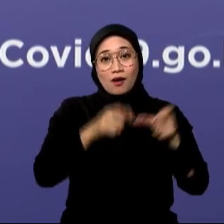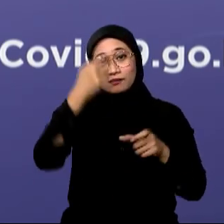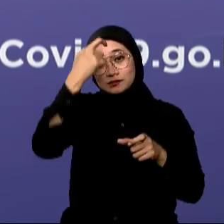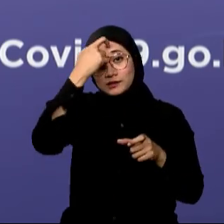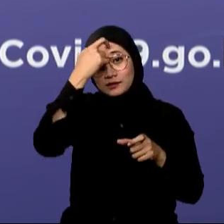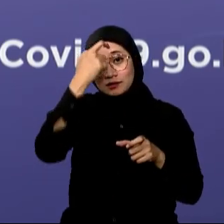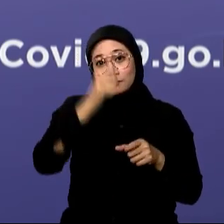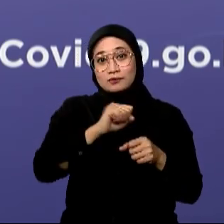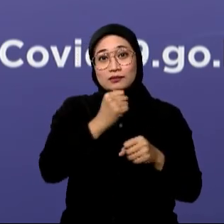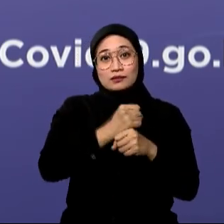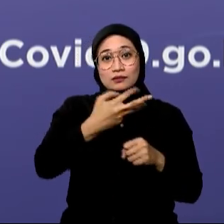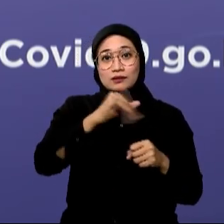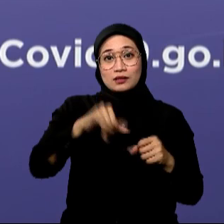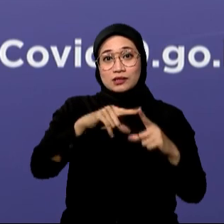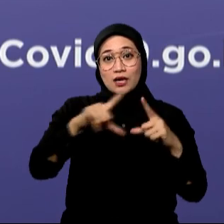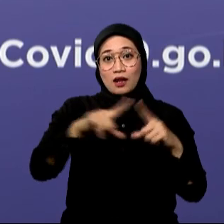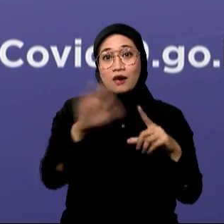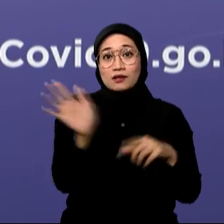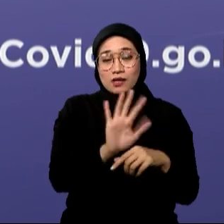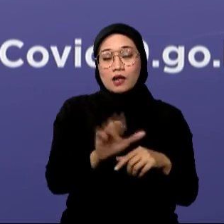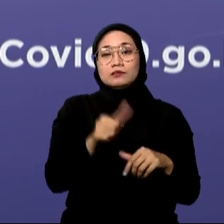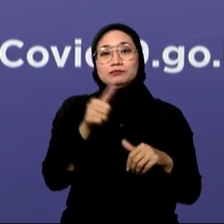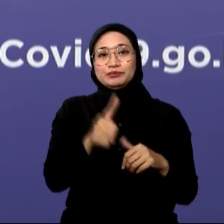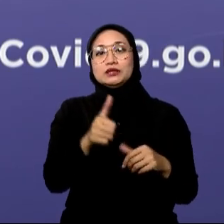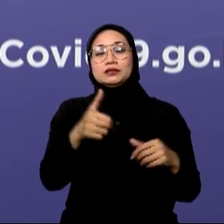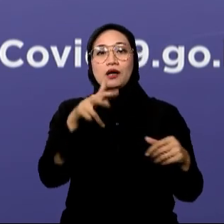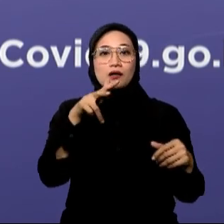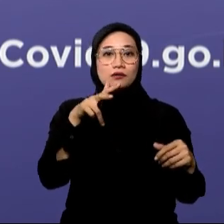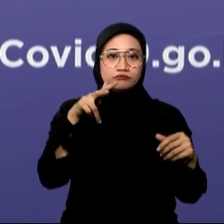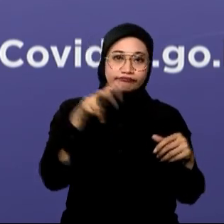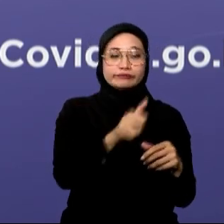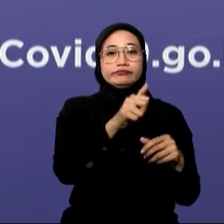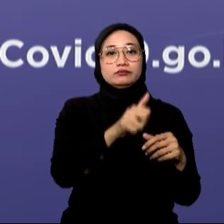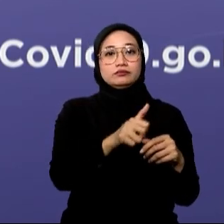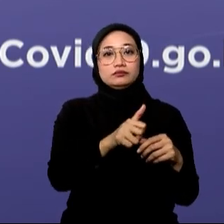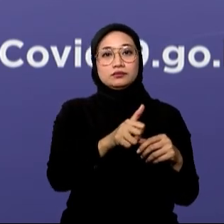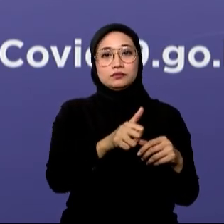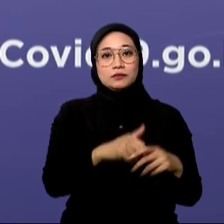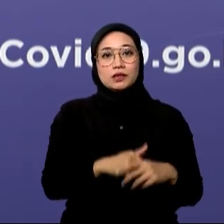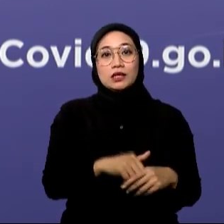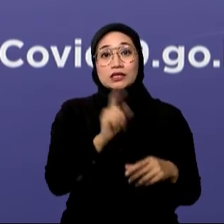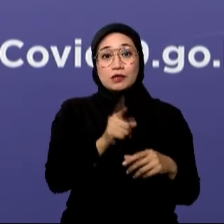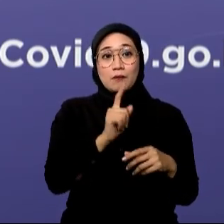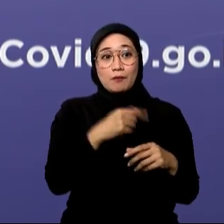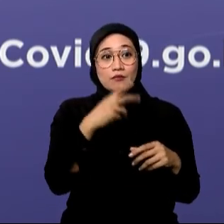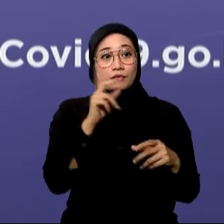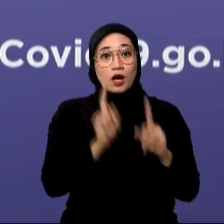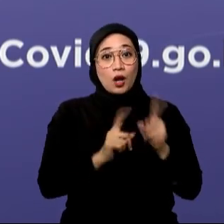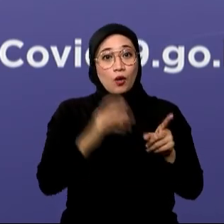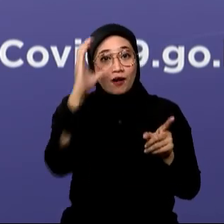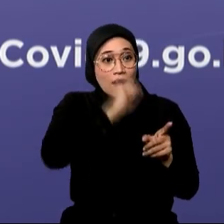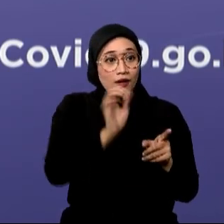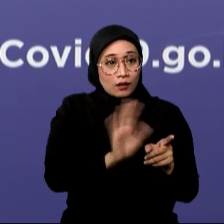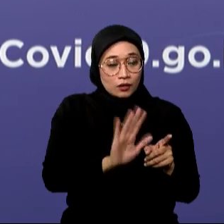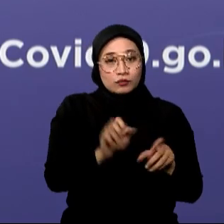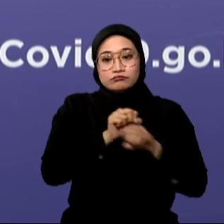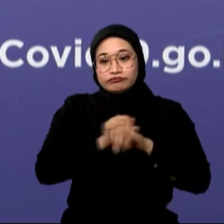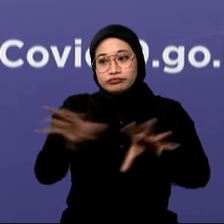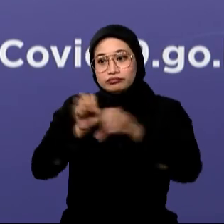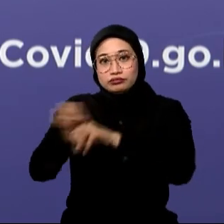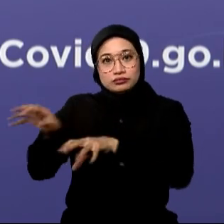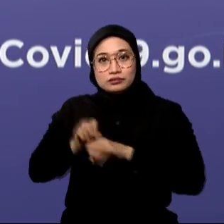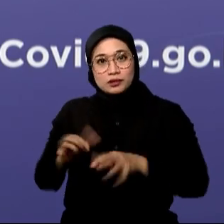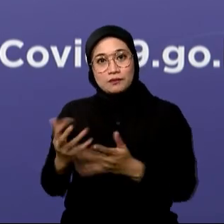kita identifikasi. Karena kalau tidak teridentifikasi, maka ini menjadi sumber penularan di tengah masyarakat. Dan